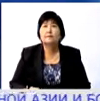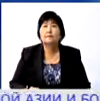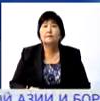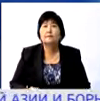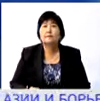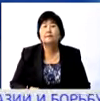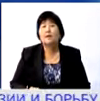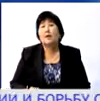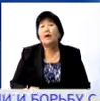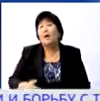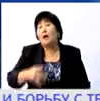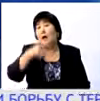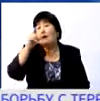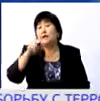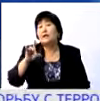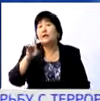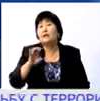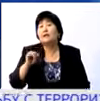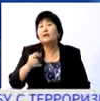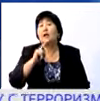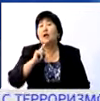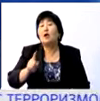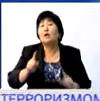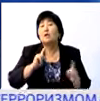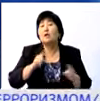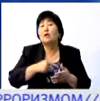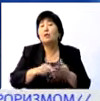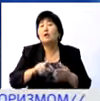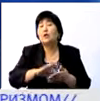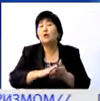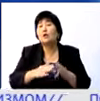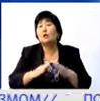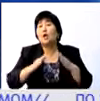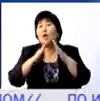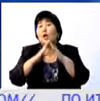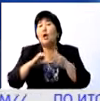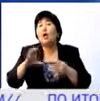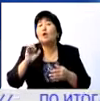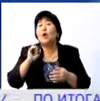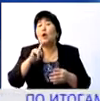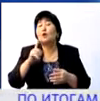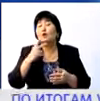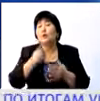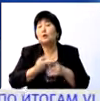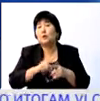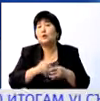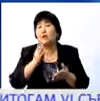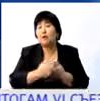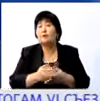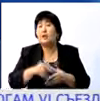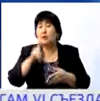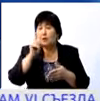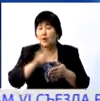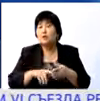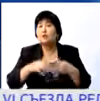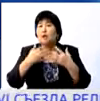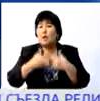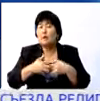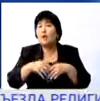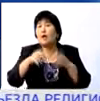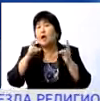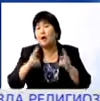астронавт наса рид уайзман на брифинге подчеркнул что ситуация с кораблем союз показала что он является надежной машиной с отличной системы